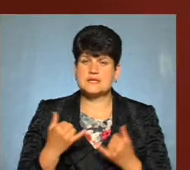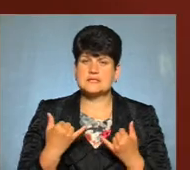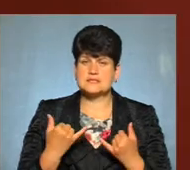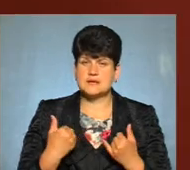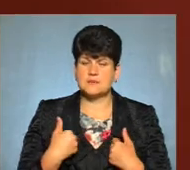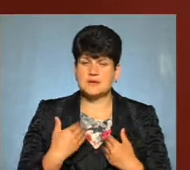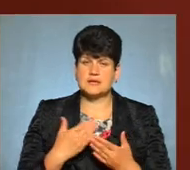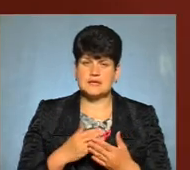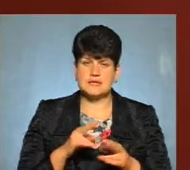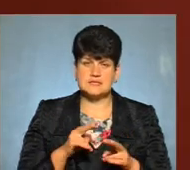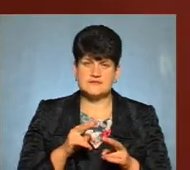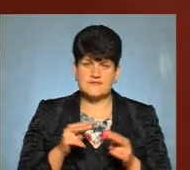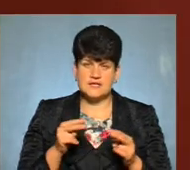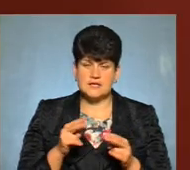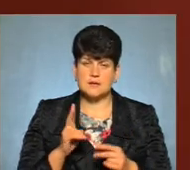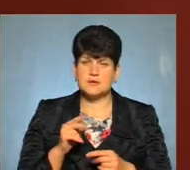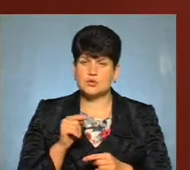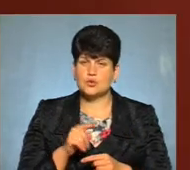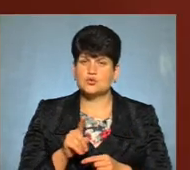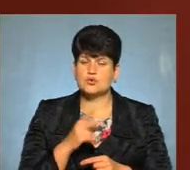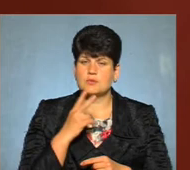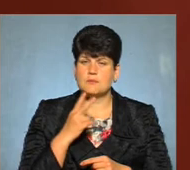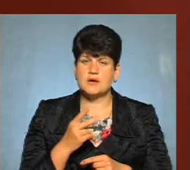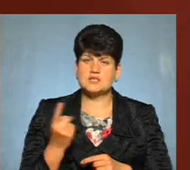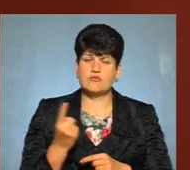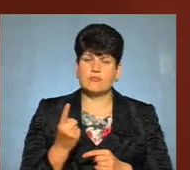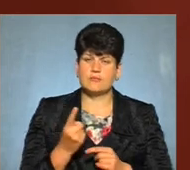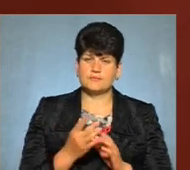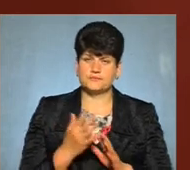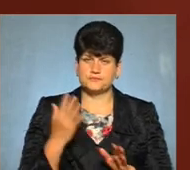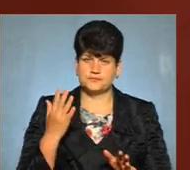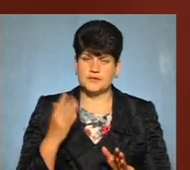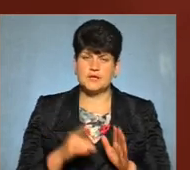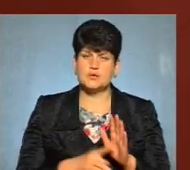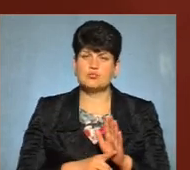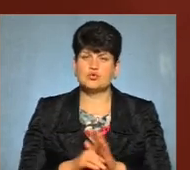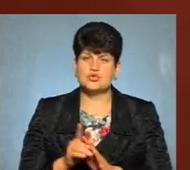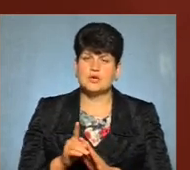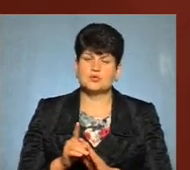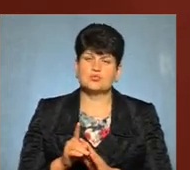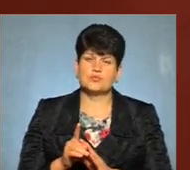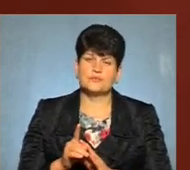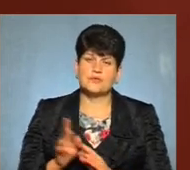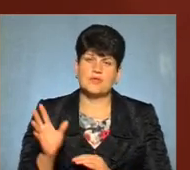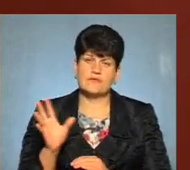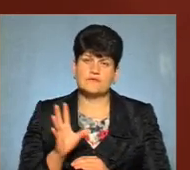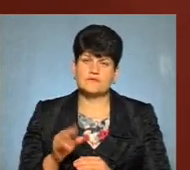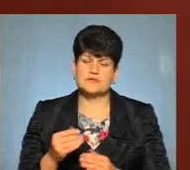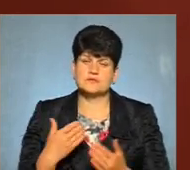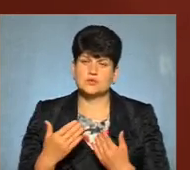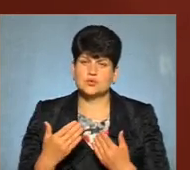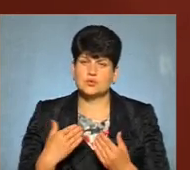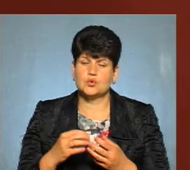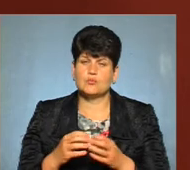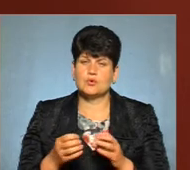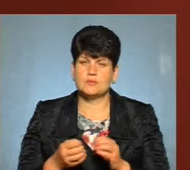є свідками того, що ми бачили в першій хвилі. Спочатку всі ставилися до проблеми